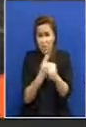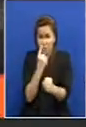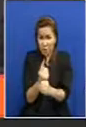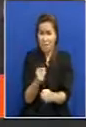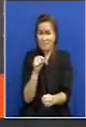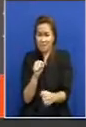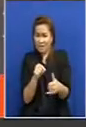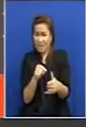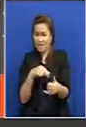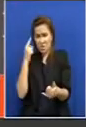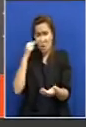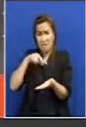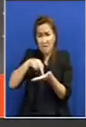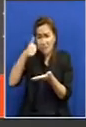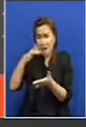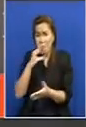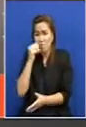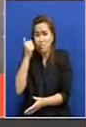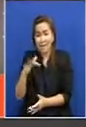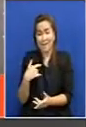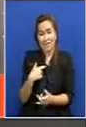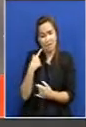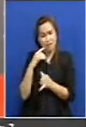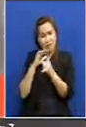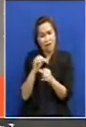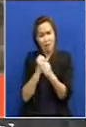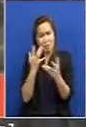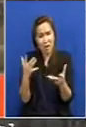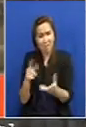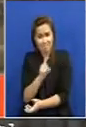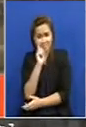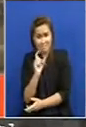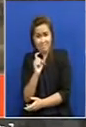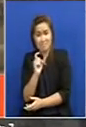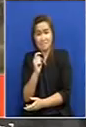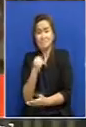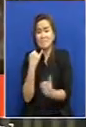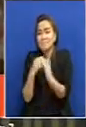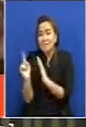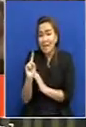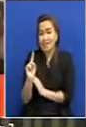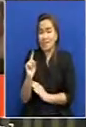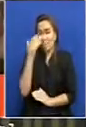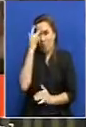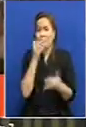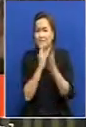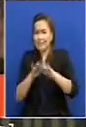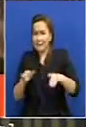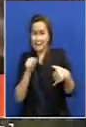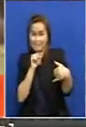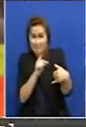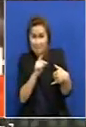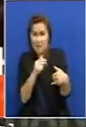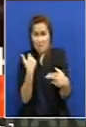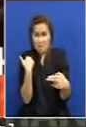ยังไม่สามารถเดินได้พูดได้จะไปคุกคามใครได้เรื่องนี้มันเกิดความผิดพลาดเพราะว่าเด็กคนนี้นะคะไปอยู่ใน